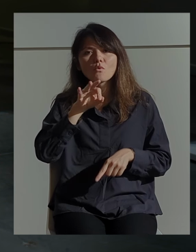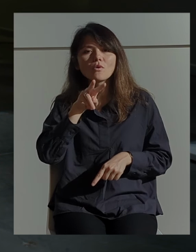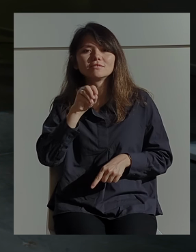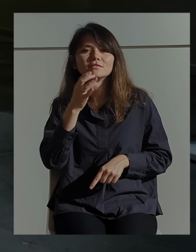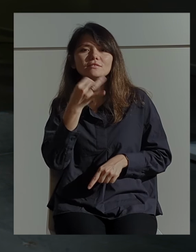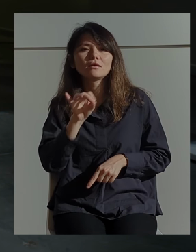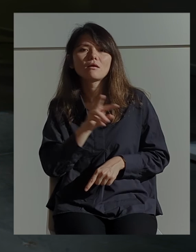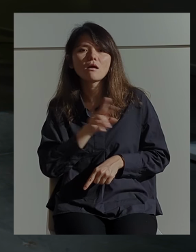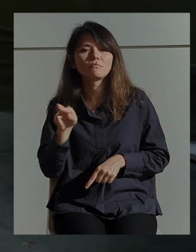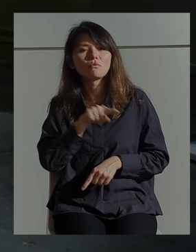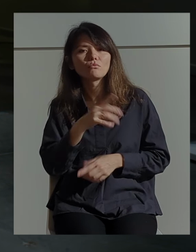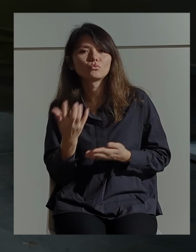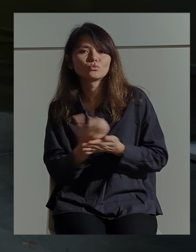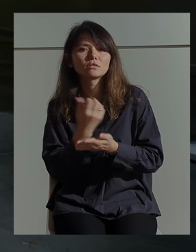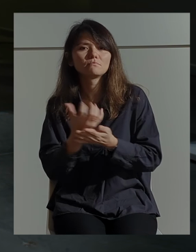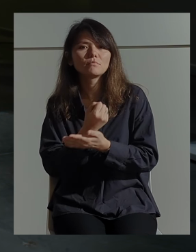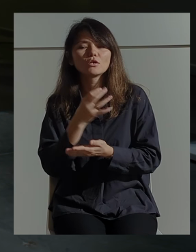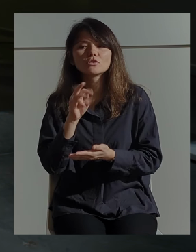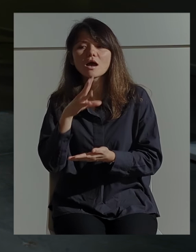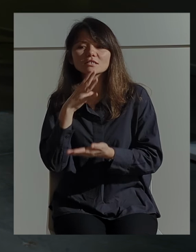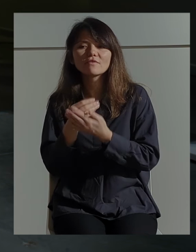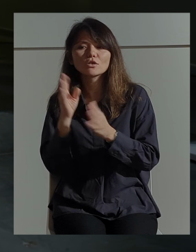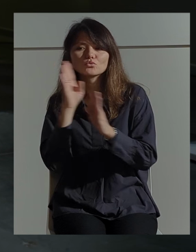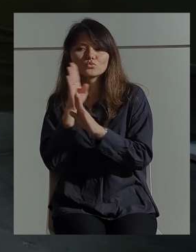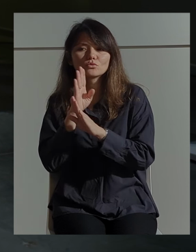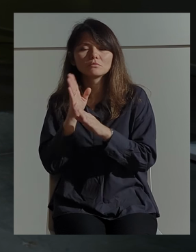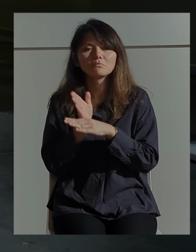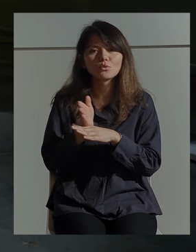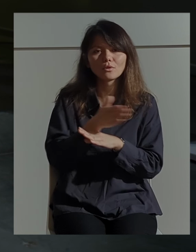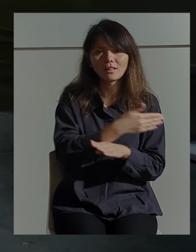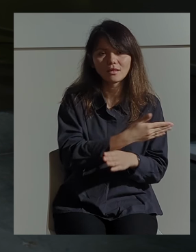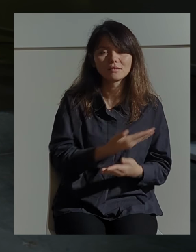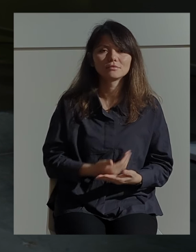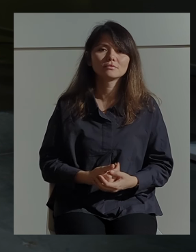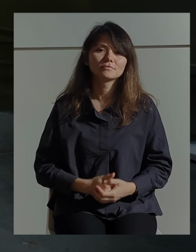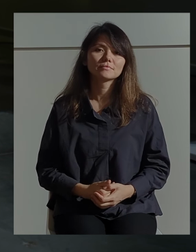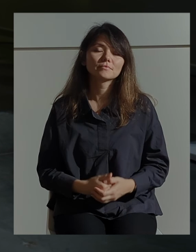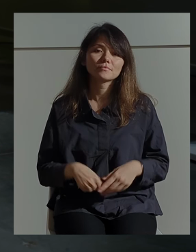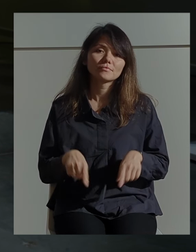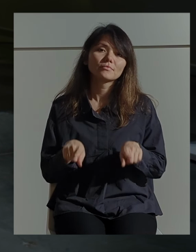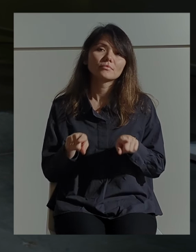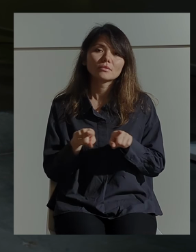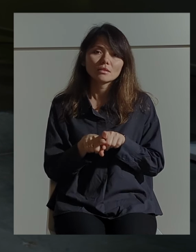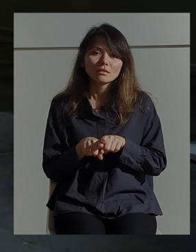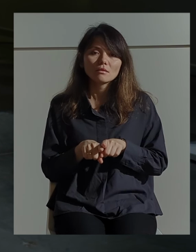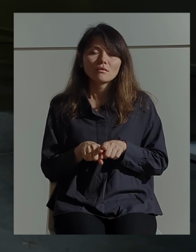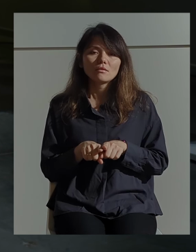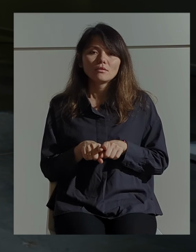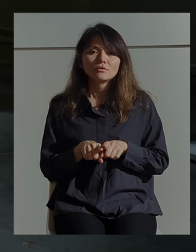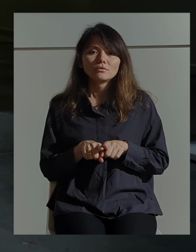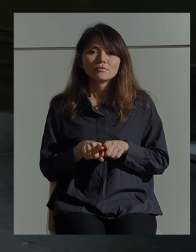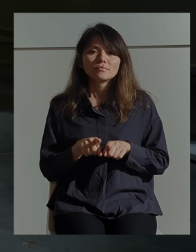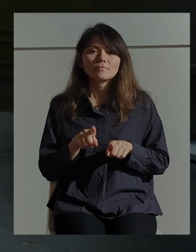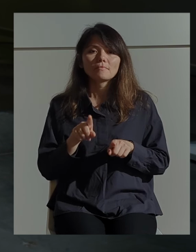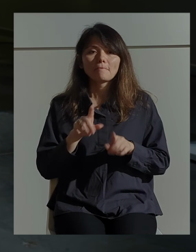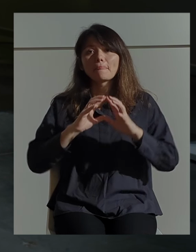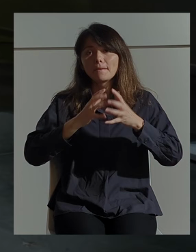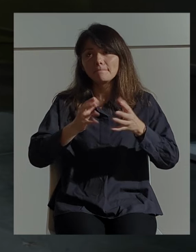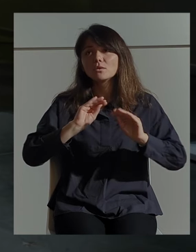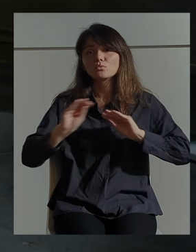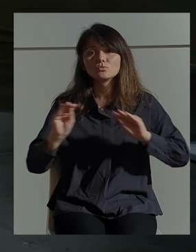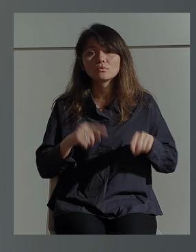вполне успешно от своей судьбы уклоняется вот также соответственно устроен мир